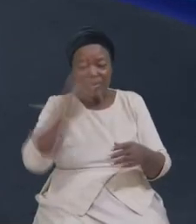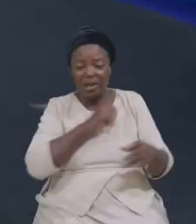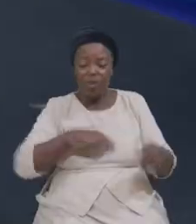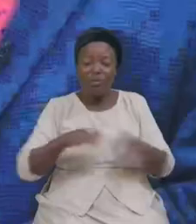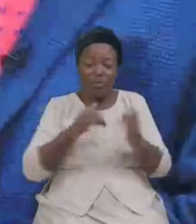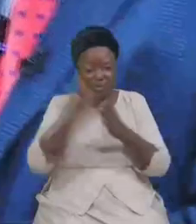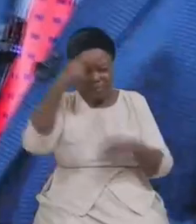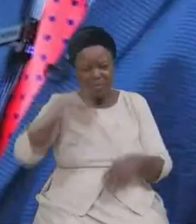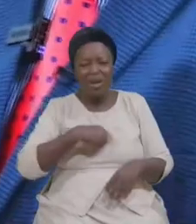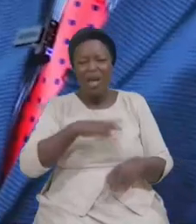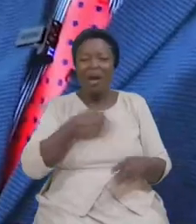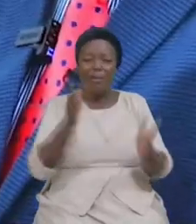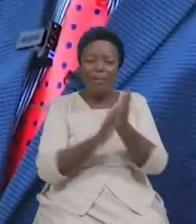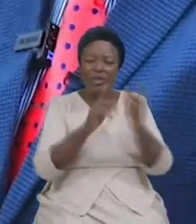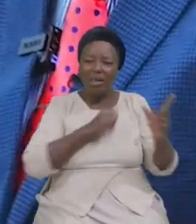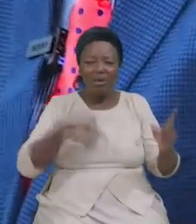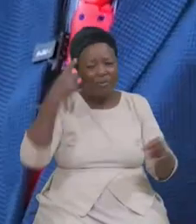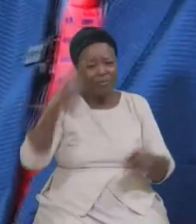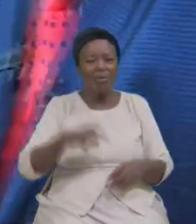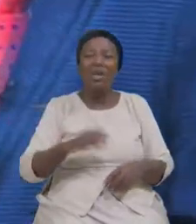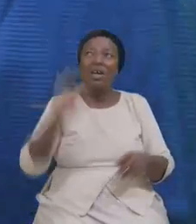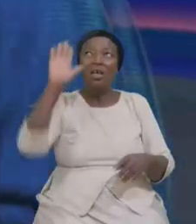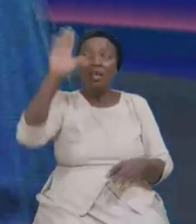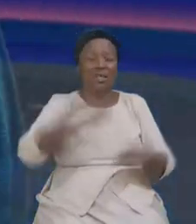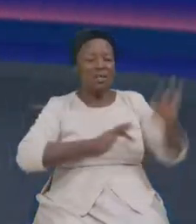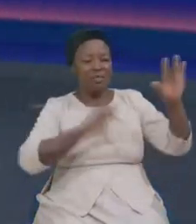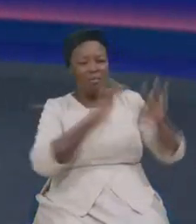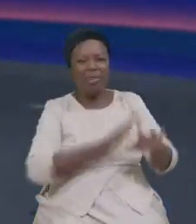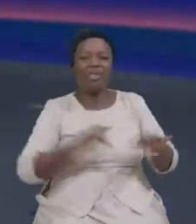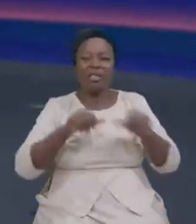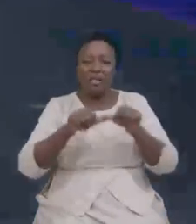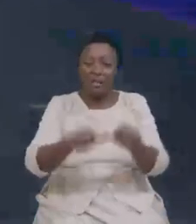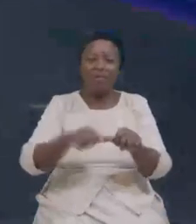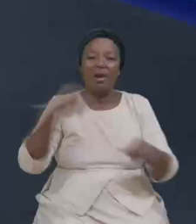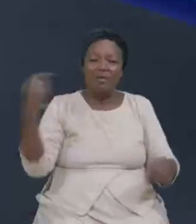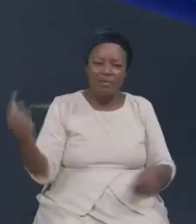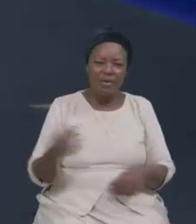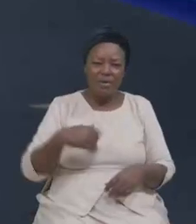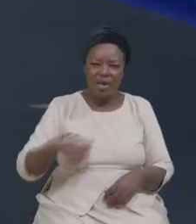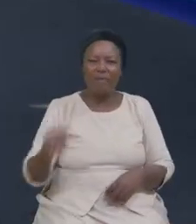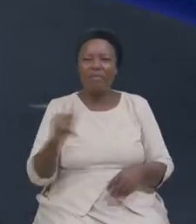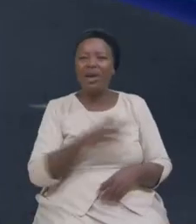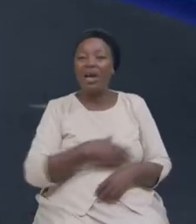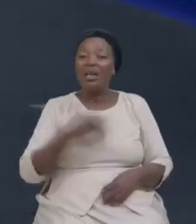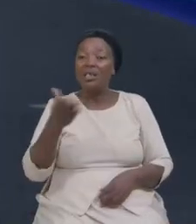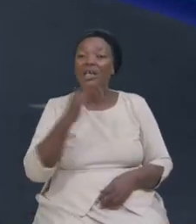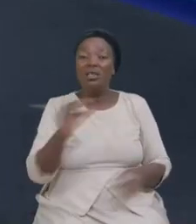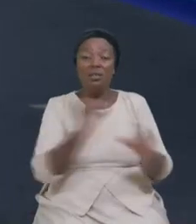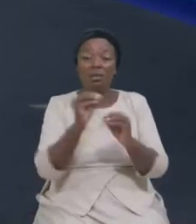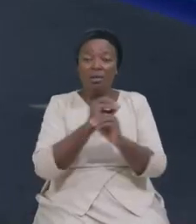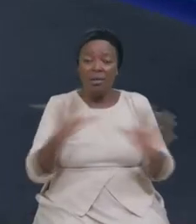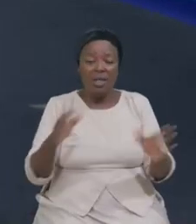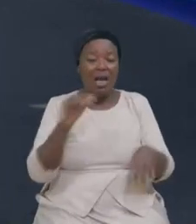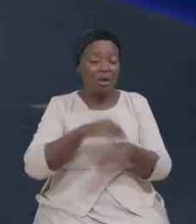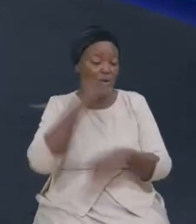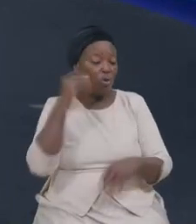Les enfants sont sur le point d'aller à l'école et je dois payer la scolarité et il n'y a rien. Oh, même manger, c'est un défi.